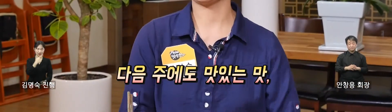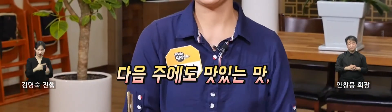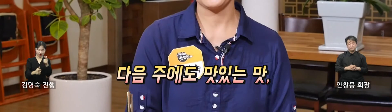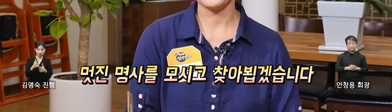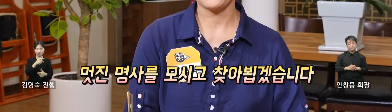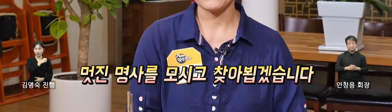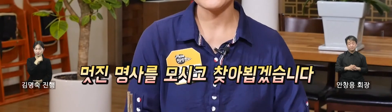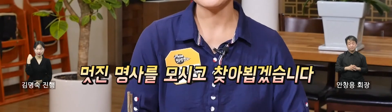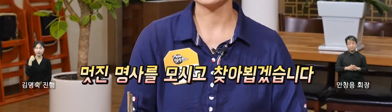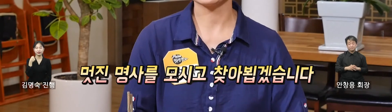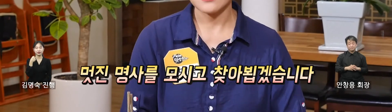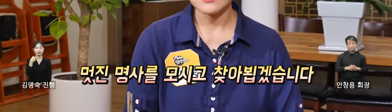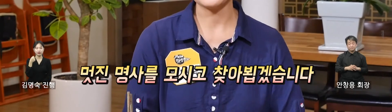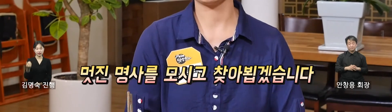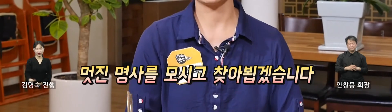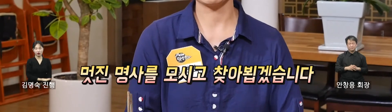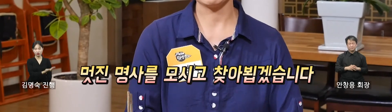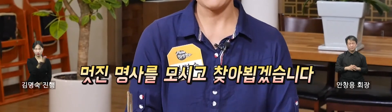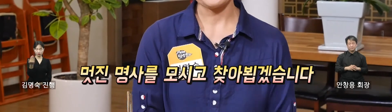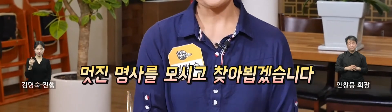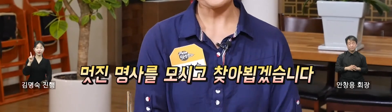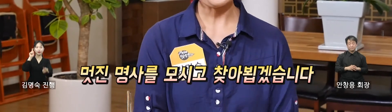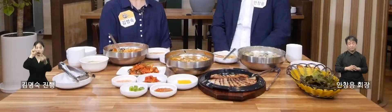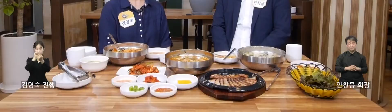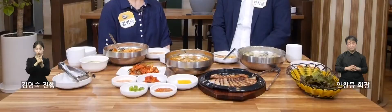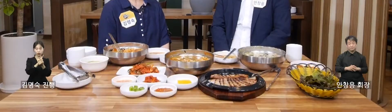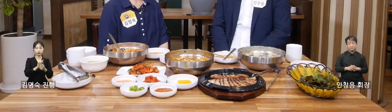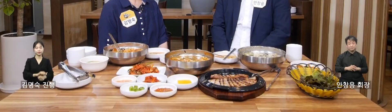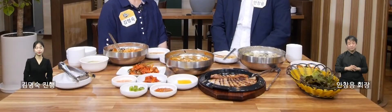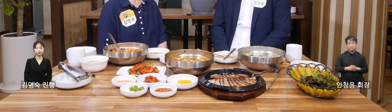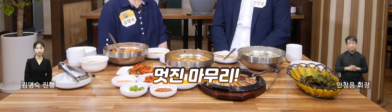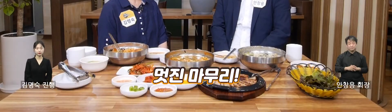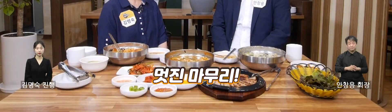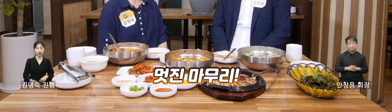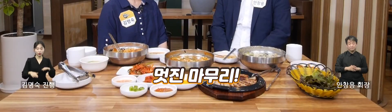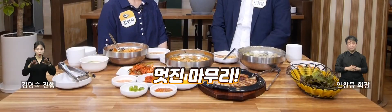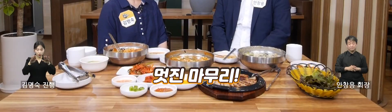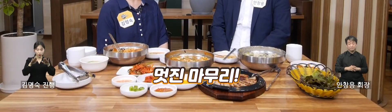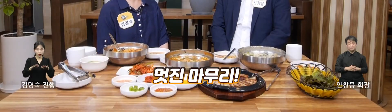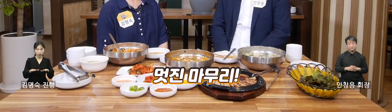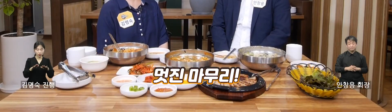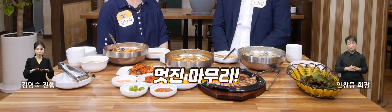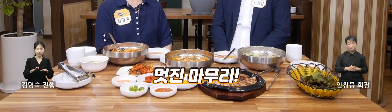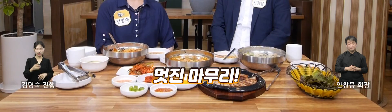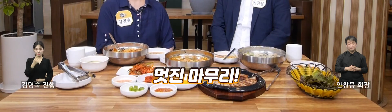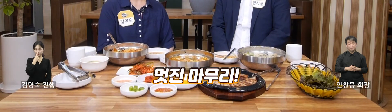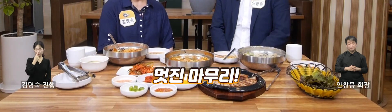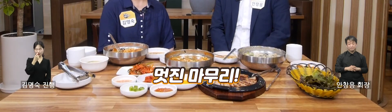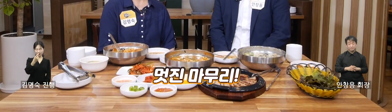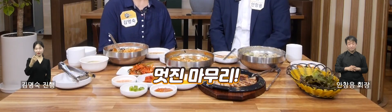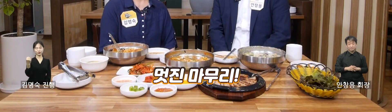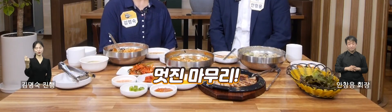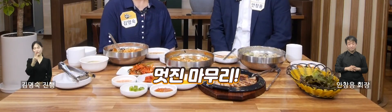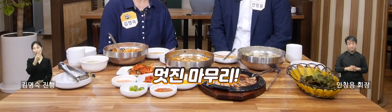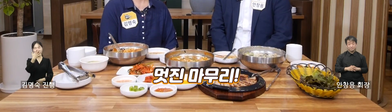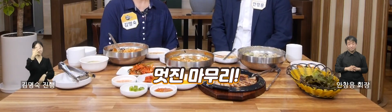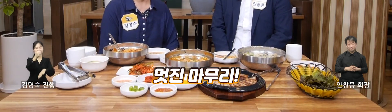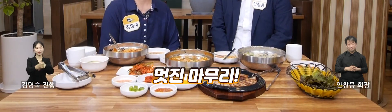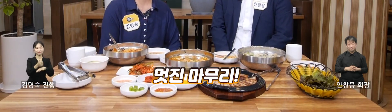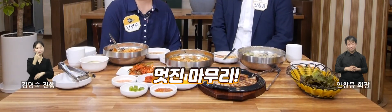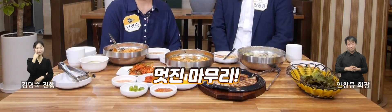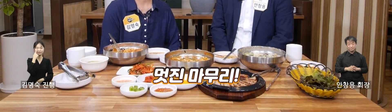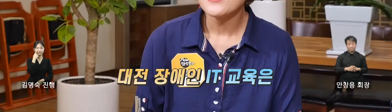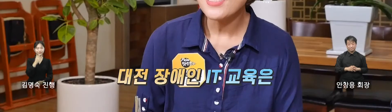맛있는 맛으로 여러분들 찾아뵐 것이고요. 오늘 멋지게 또 마무리를